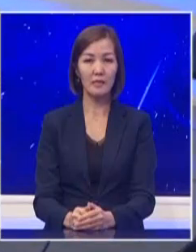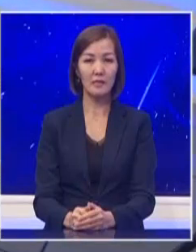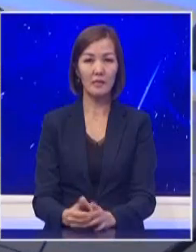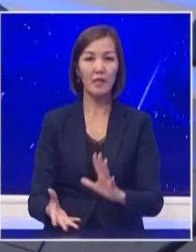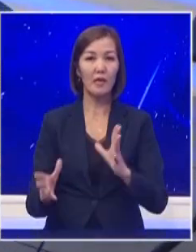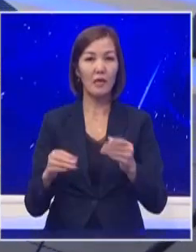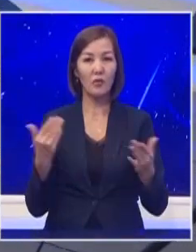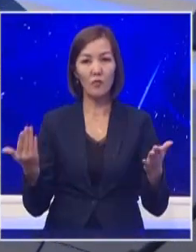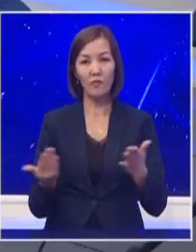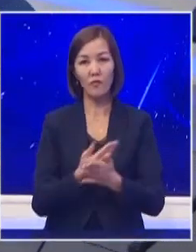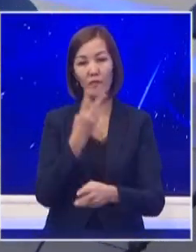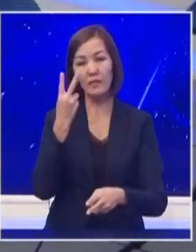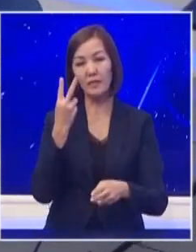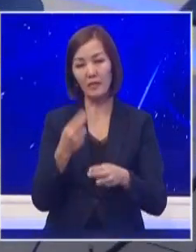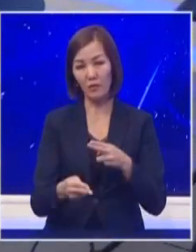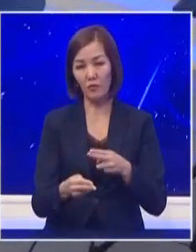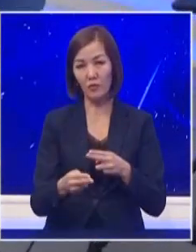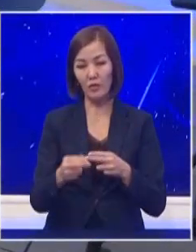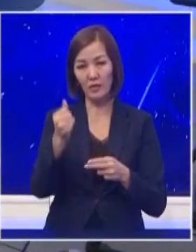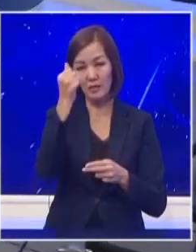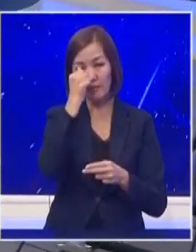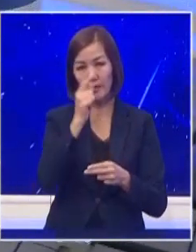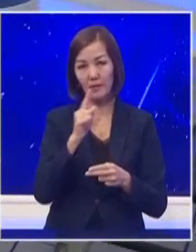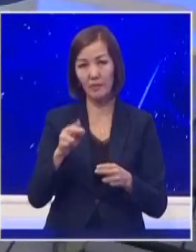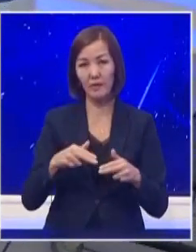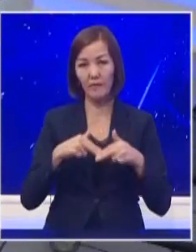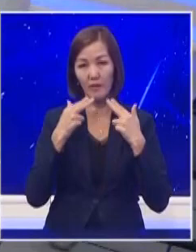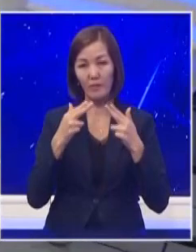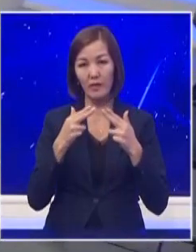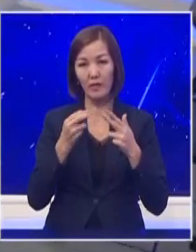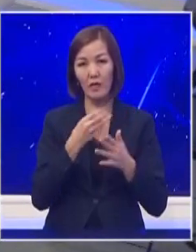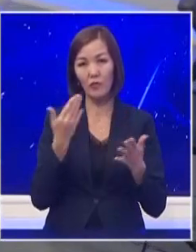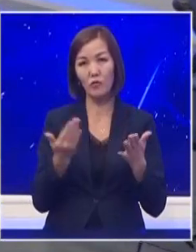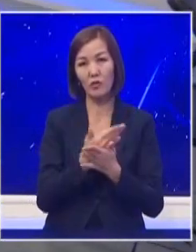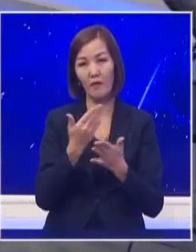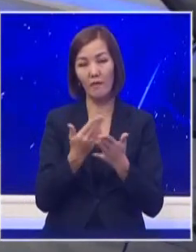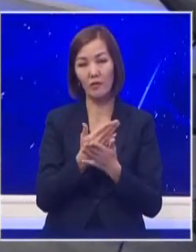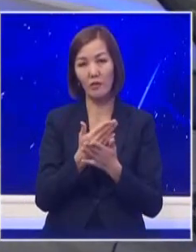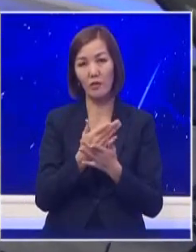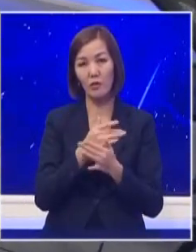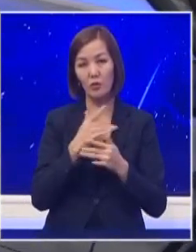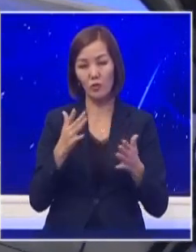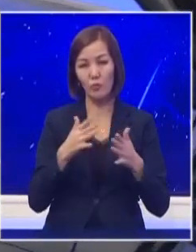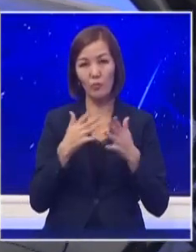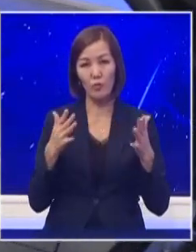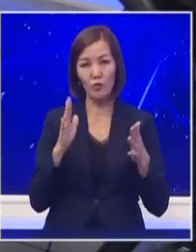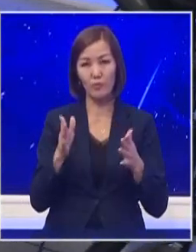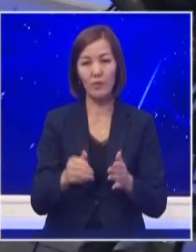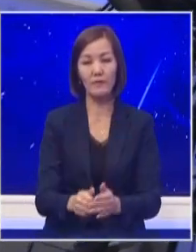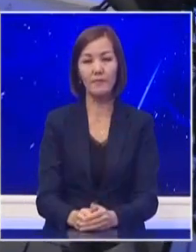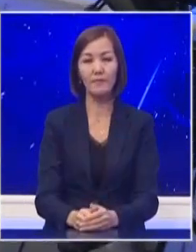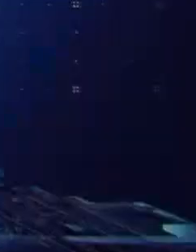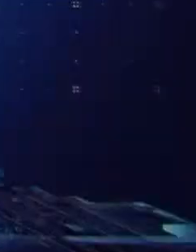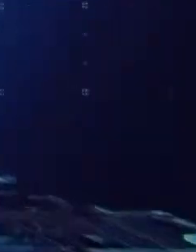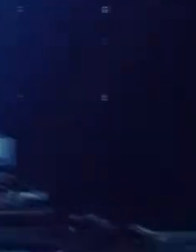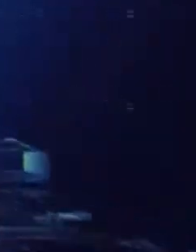таким был день глазами наших корреспондентов до следующих встреч в эфире телеканала Жетысу и только хороших новостей до свидания